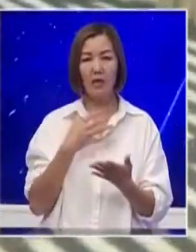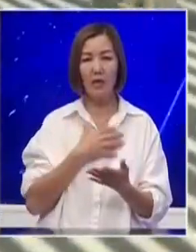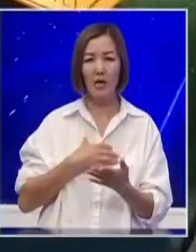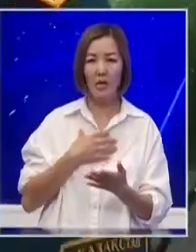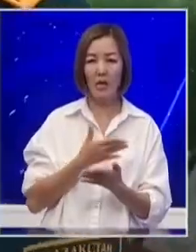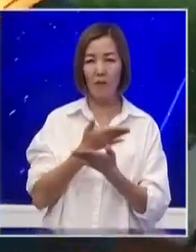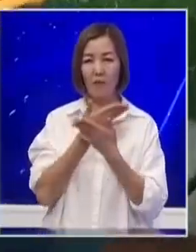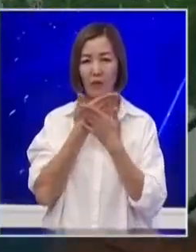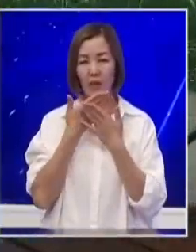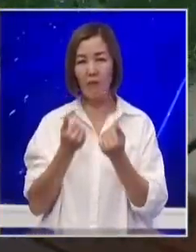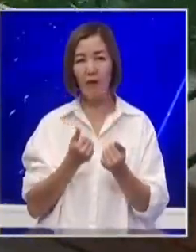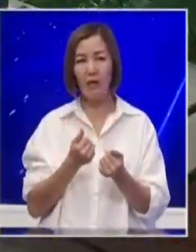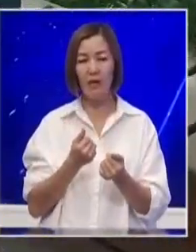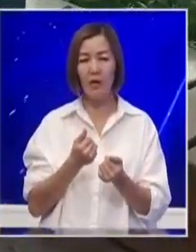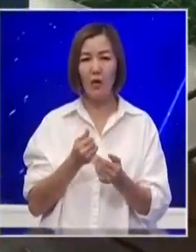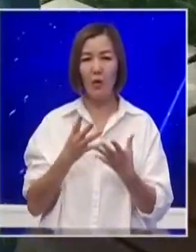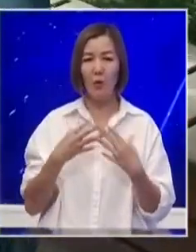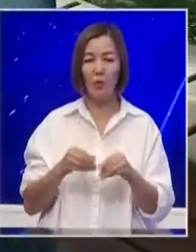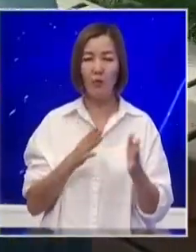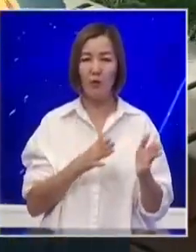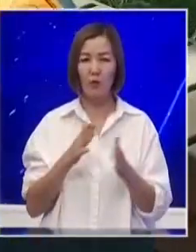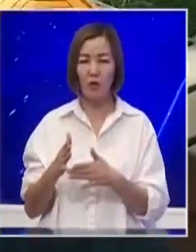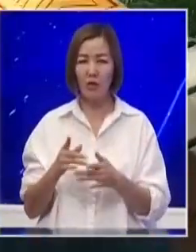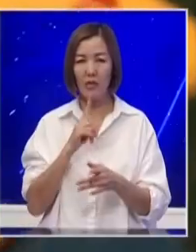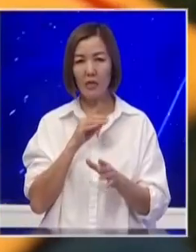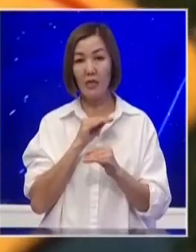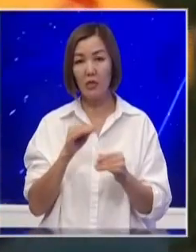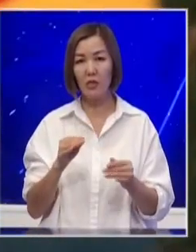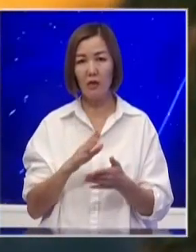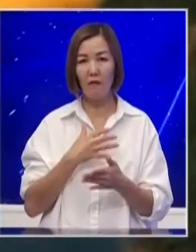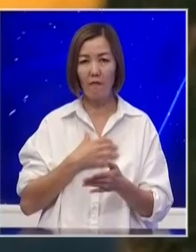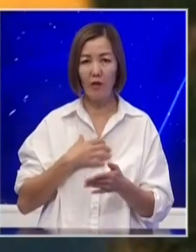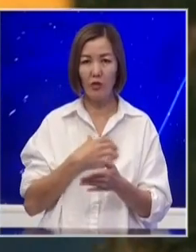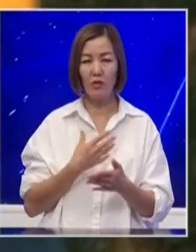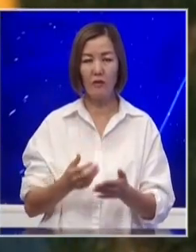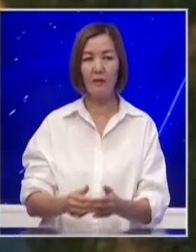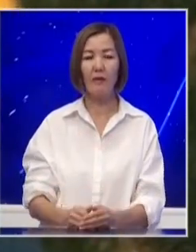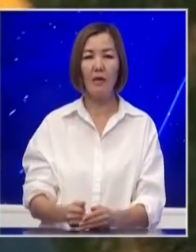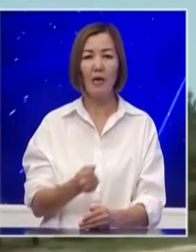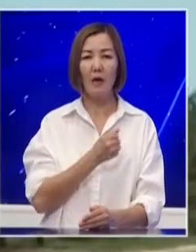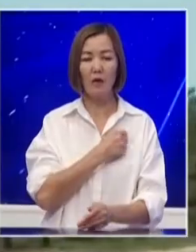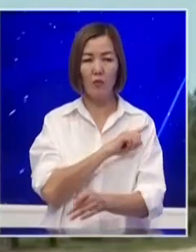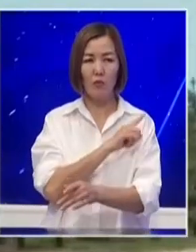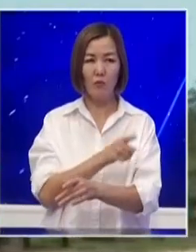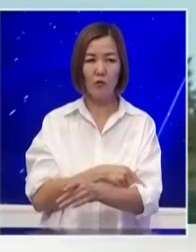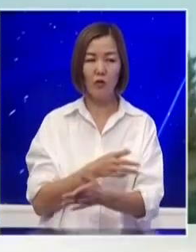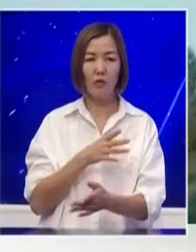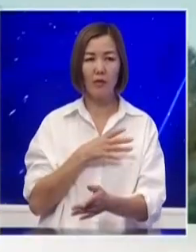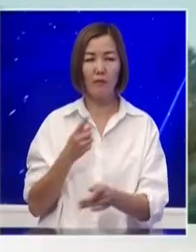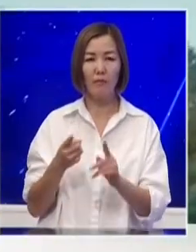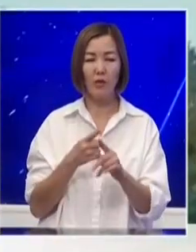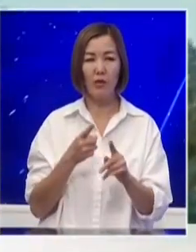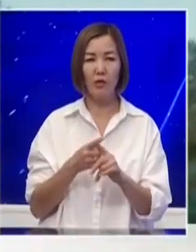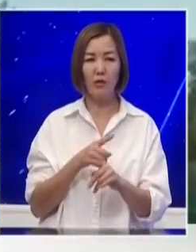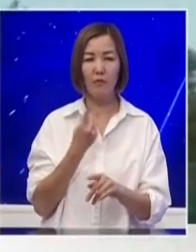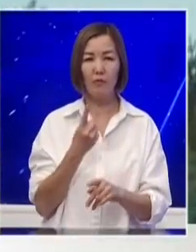жүріп қызмет етуі отбасының тұрақтылығы мен тыныштығында. Қарулы күштерінің 1-ші